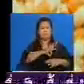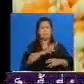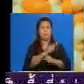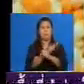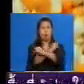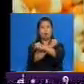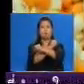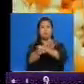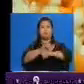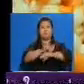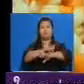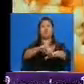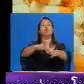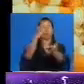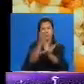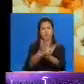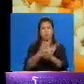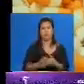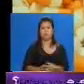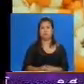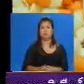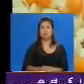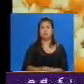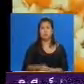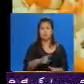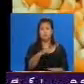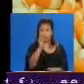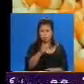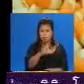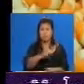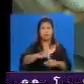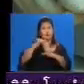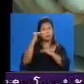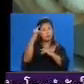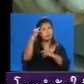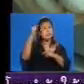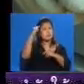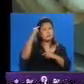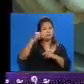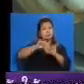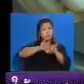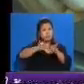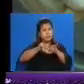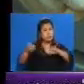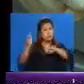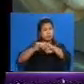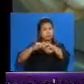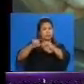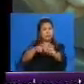ัระบาถจะสงบลงได้มัตรการหน่ๆเราไมไดสั่งเต้าจะให้รจำนนลงเราสงเตาจะให้มันยื Frypower